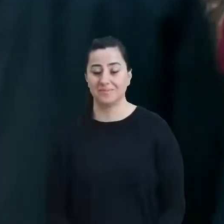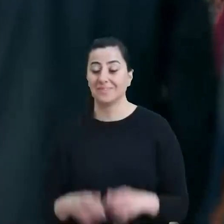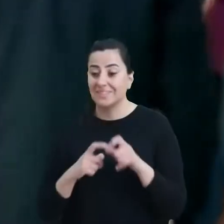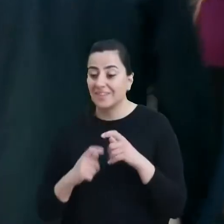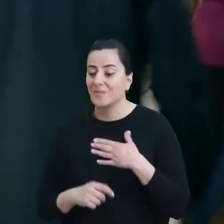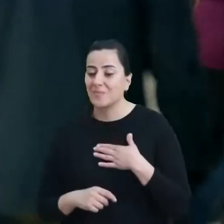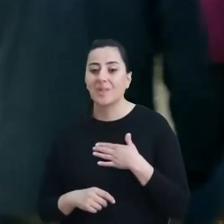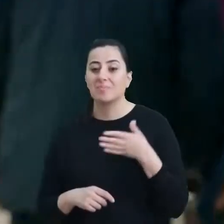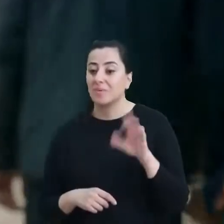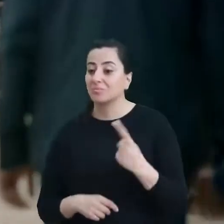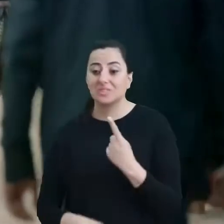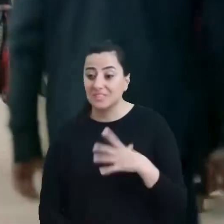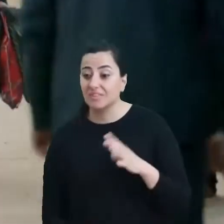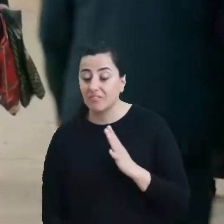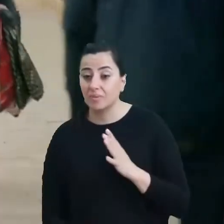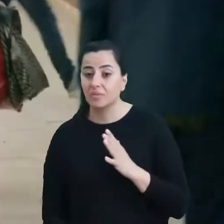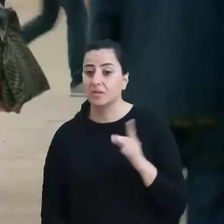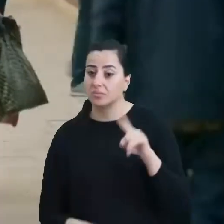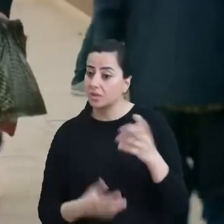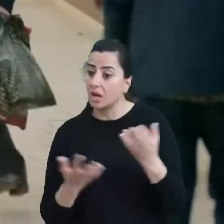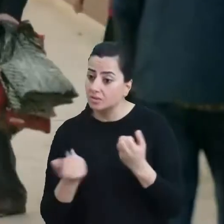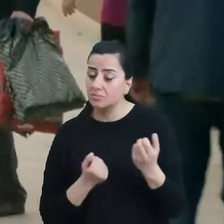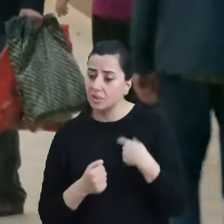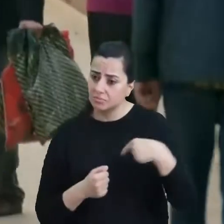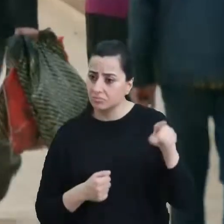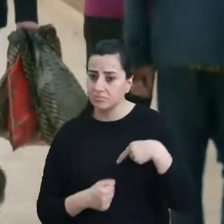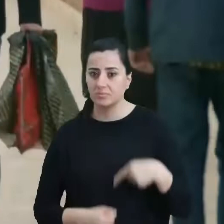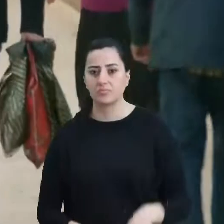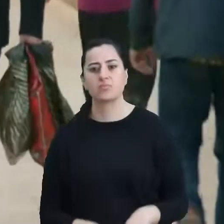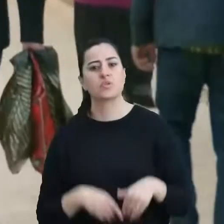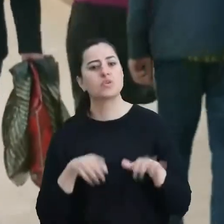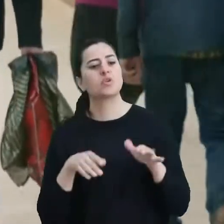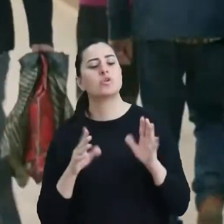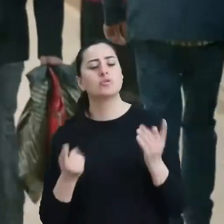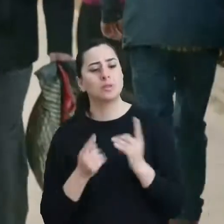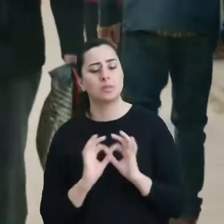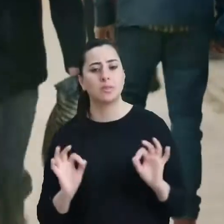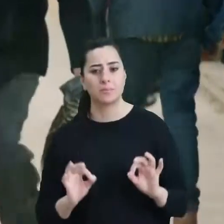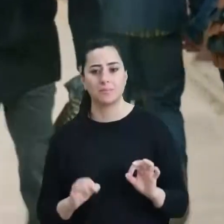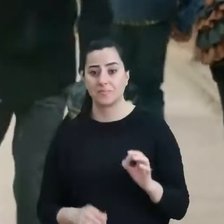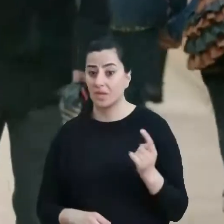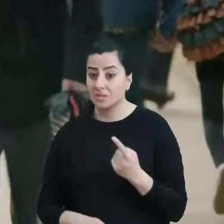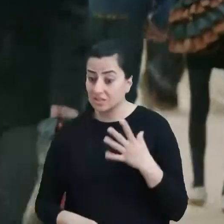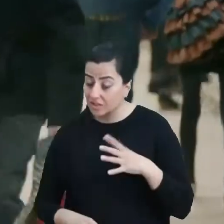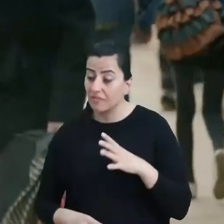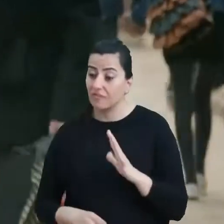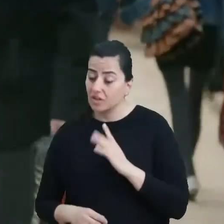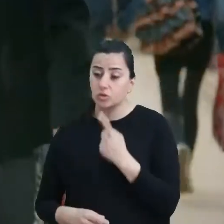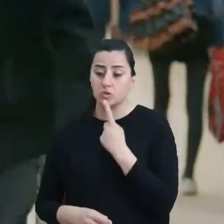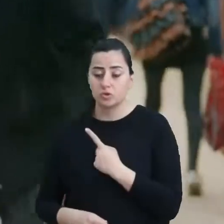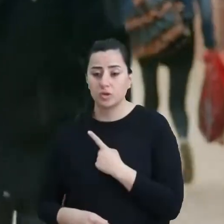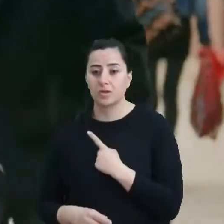Sedef'im, başka var mı istediğin bir şey? Kaldıysa başka bir şey ben gidem alam gelem. Yok, kalmadı bir şey. Bak istediğin bir şey varsa